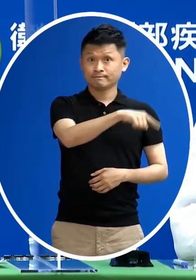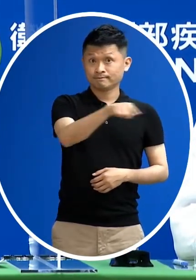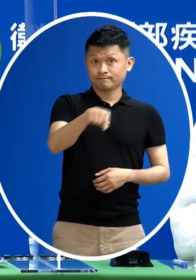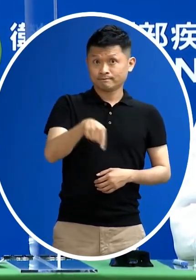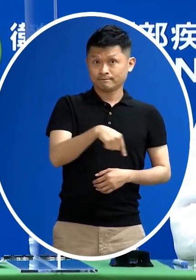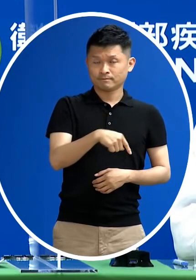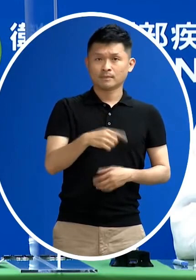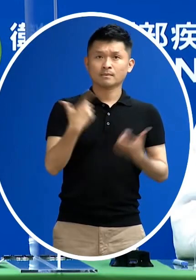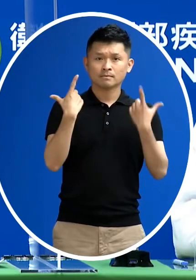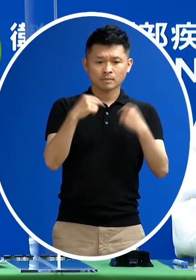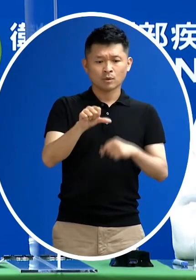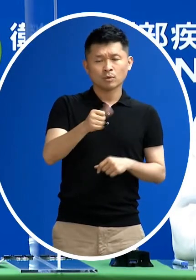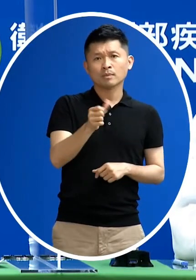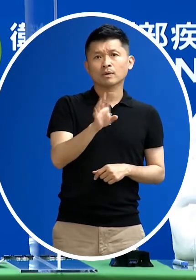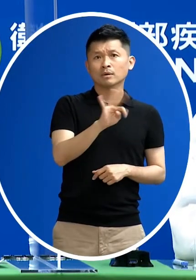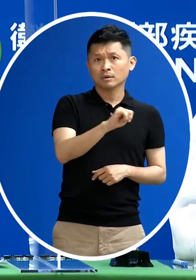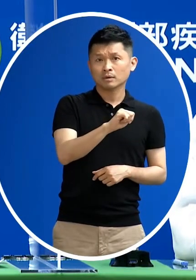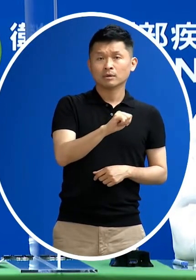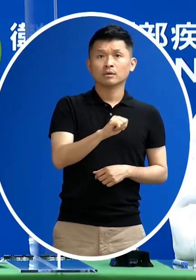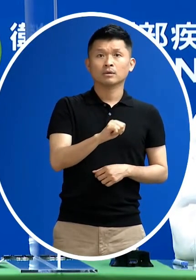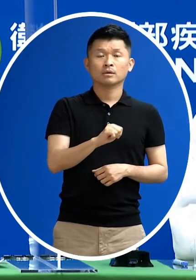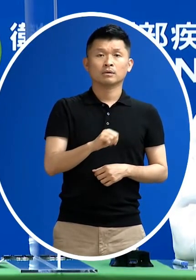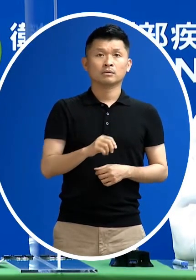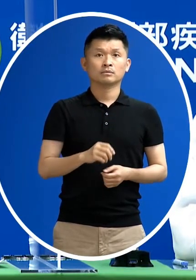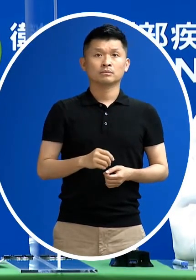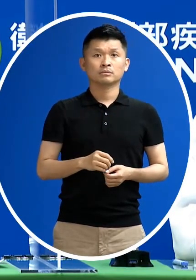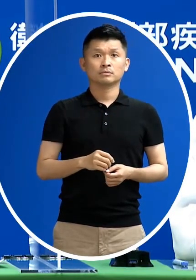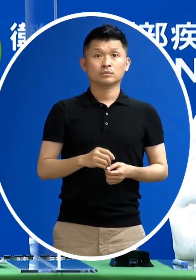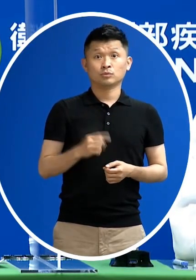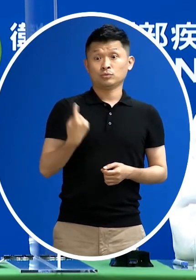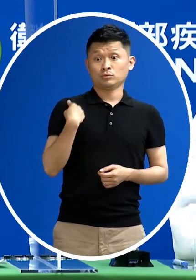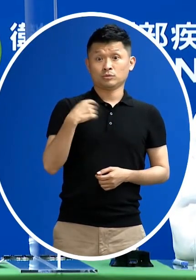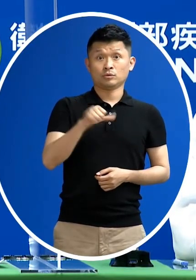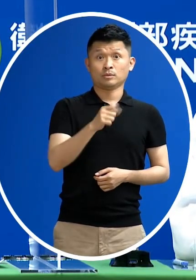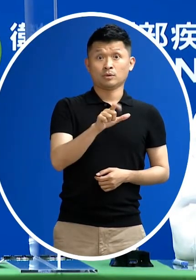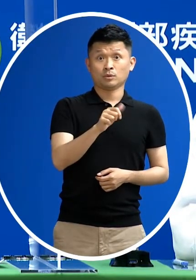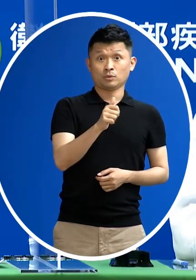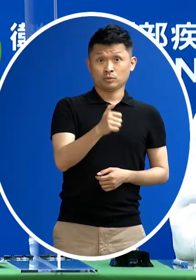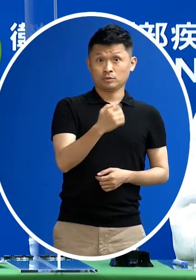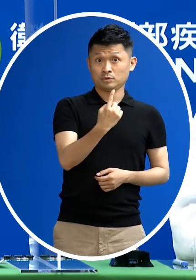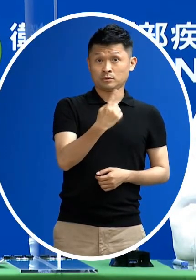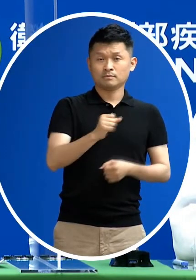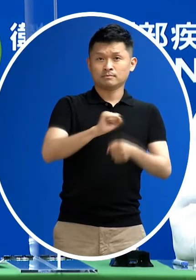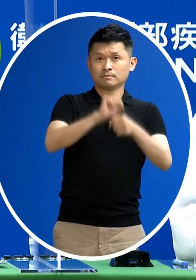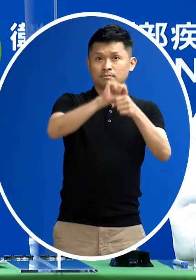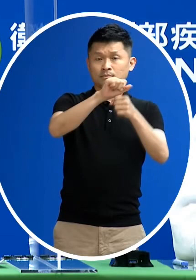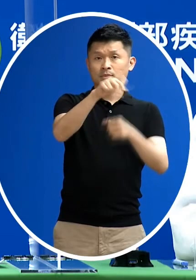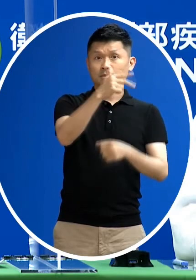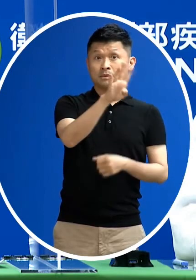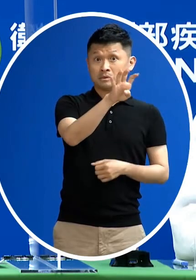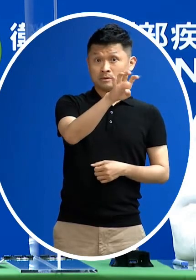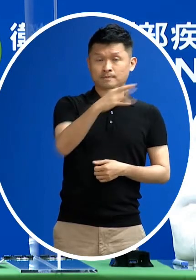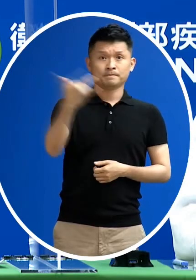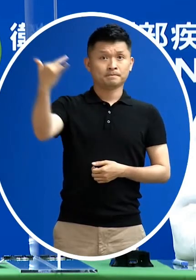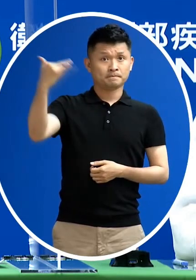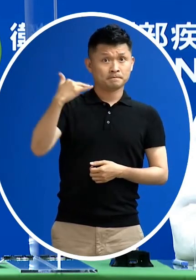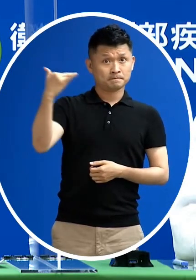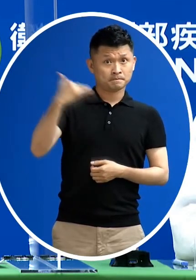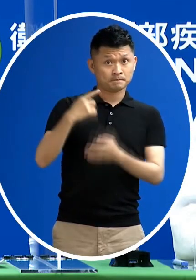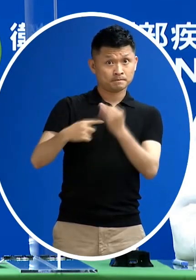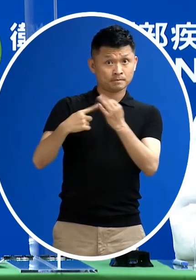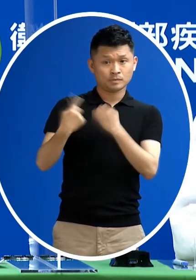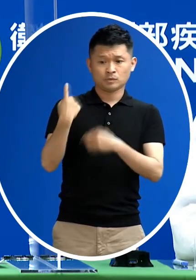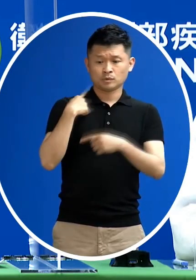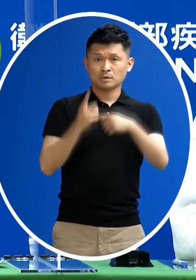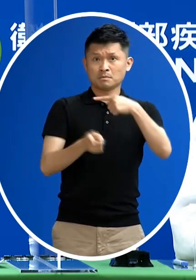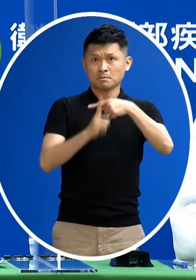对的从500多例哈增551嘛哈，那增加到744。那入境的航班哈，昨天的阳性